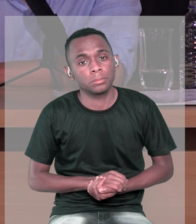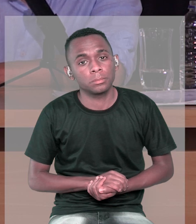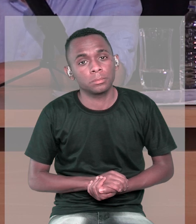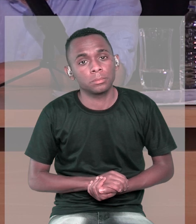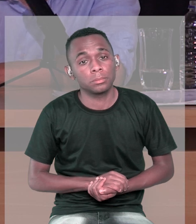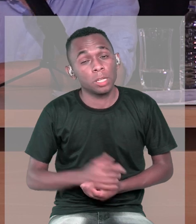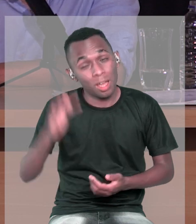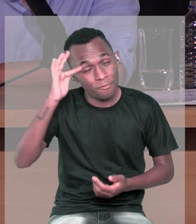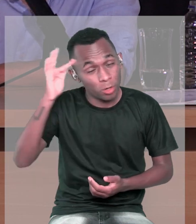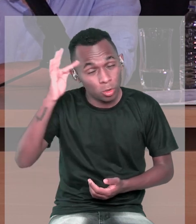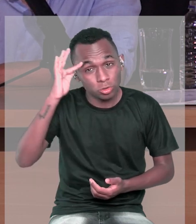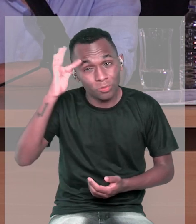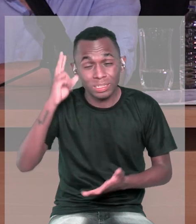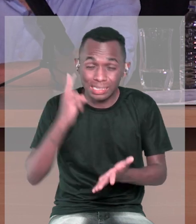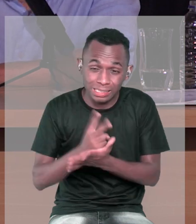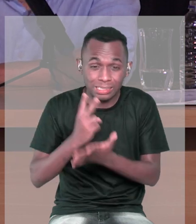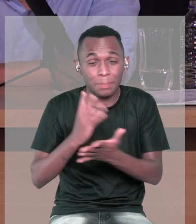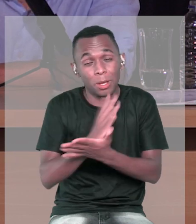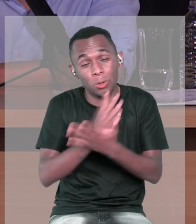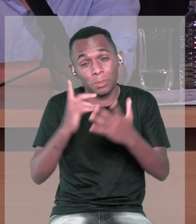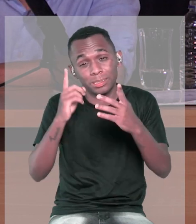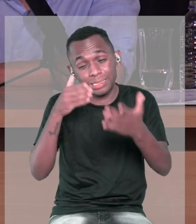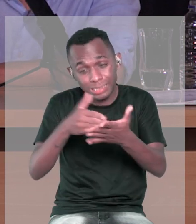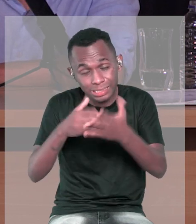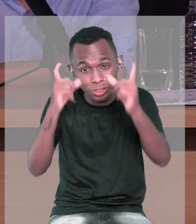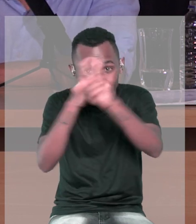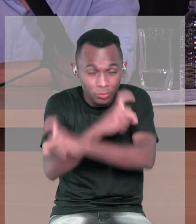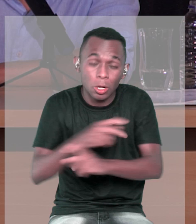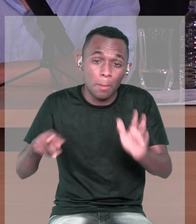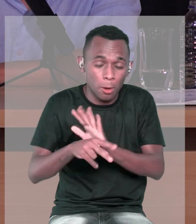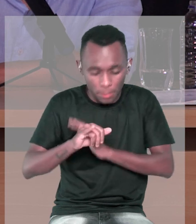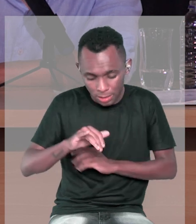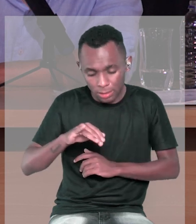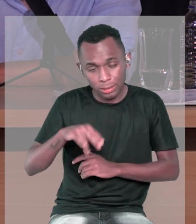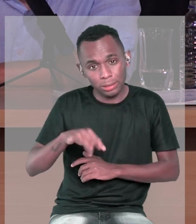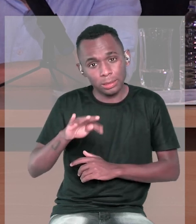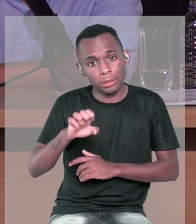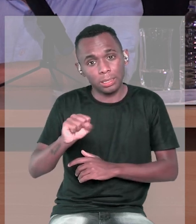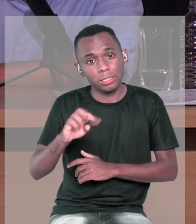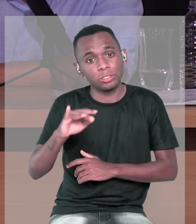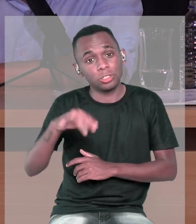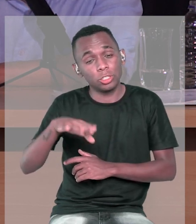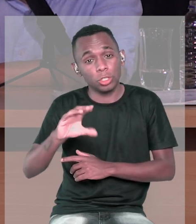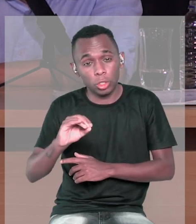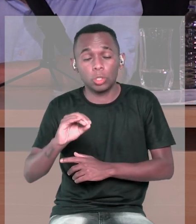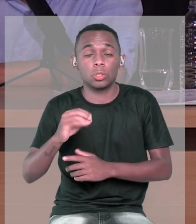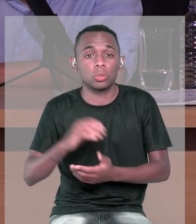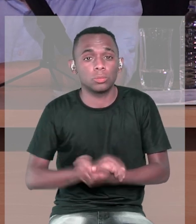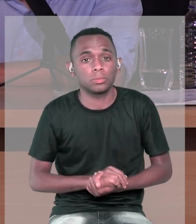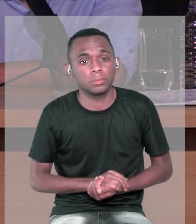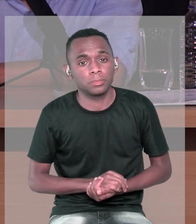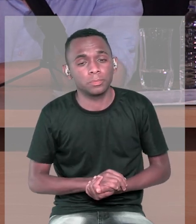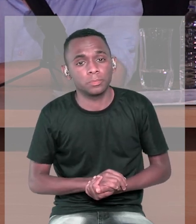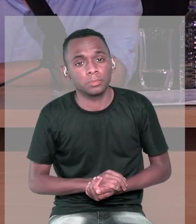A filosofia sempre teve um pouco de dificuldade com os intestinos. Alors le cerveau, c'était bien, ça allait. O cérebro estava ok, tudo